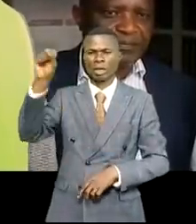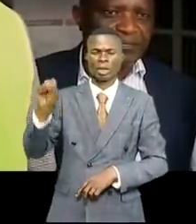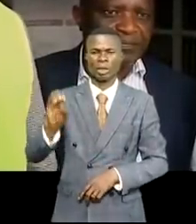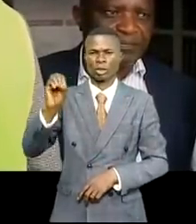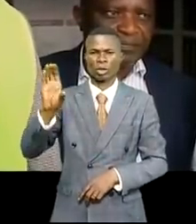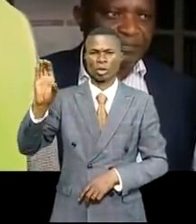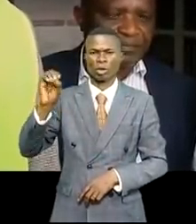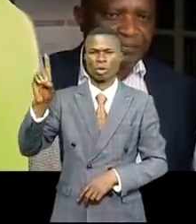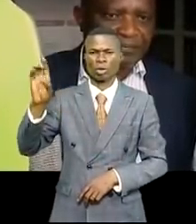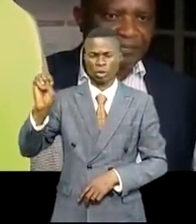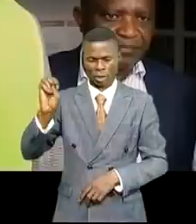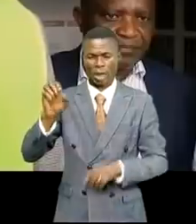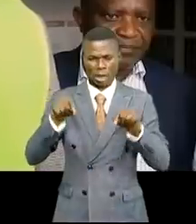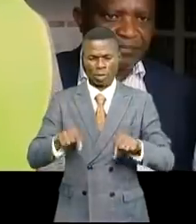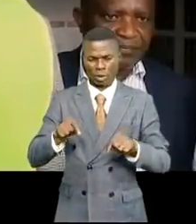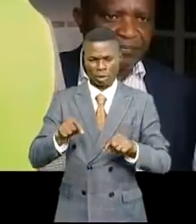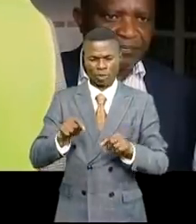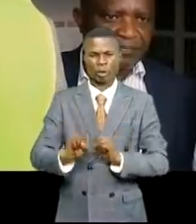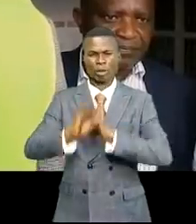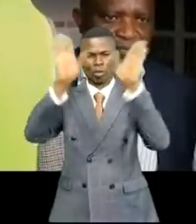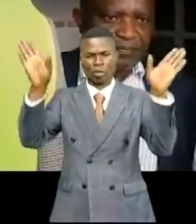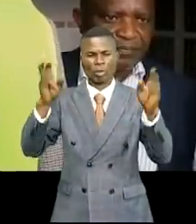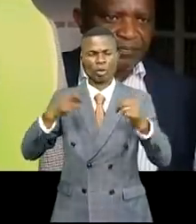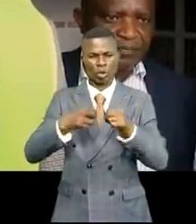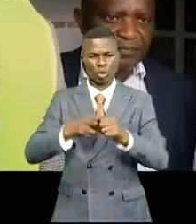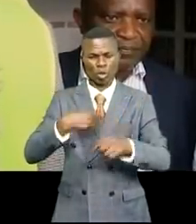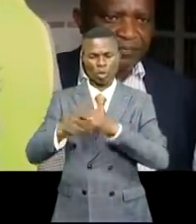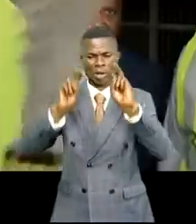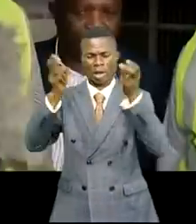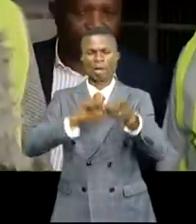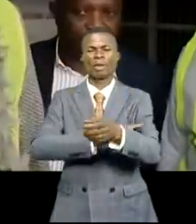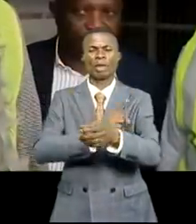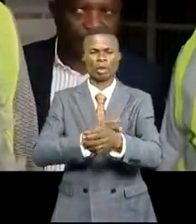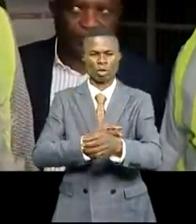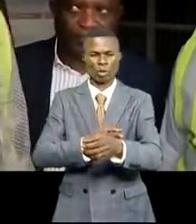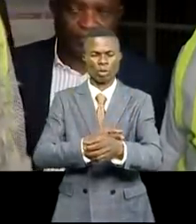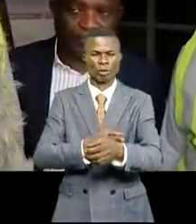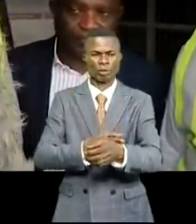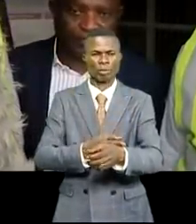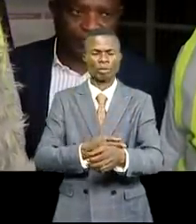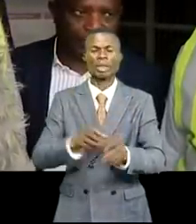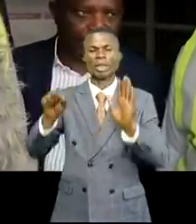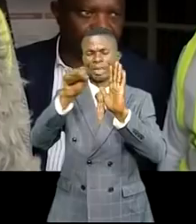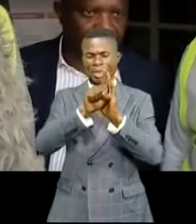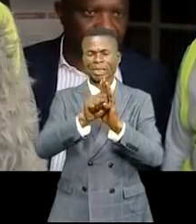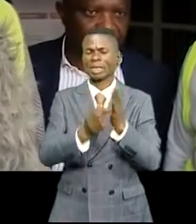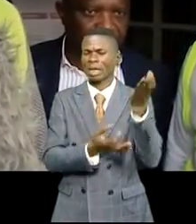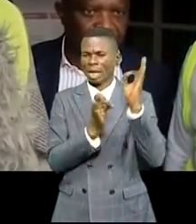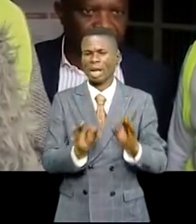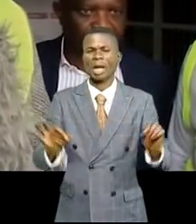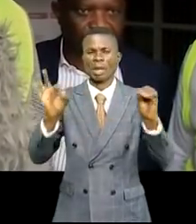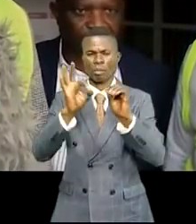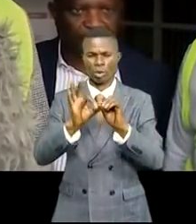on peut remettre de l'électricité dans la ville de Goma. C'est un symbole parce que